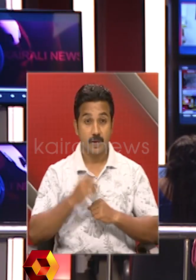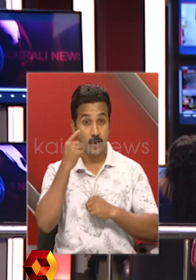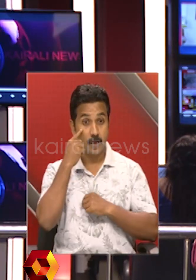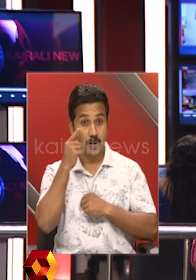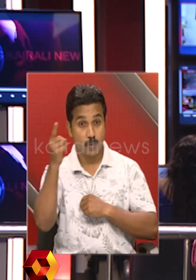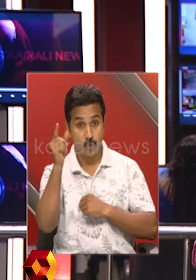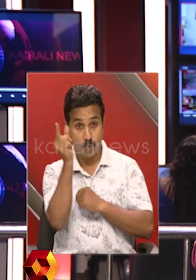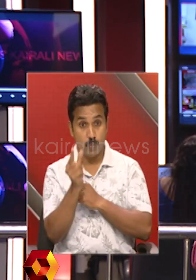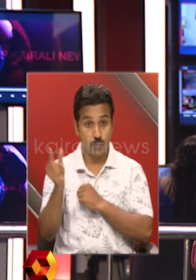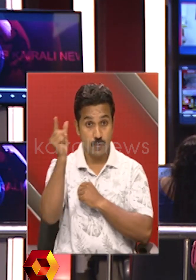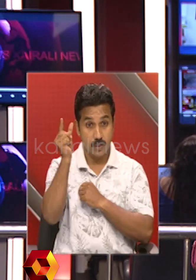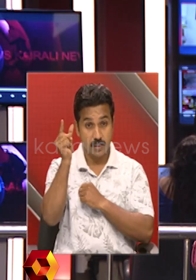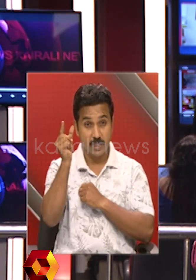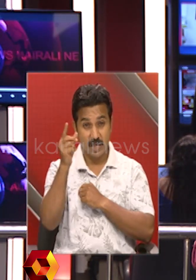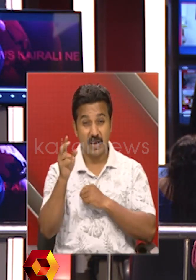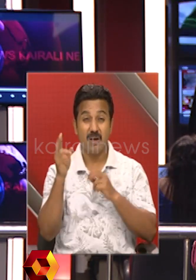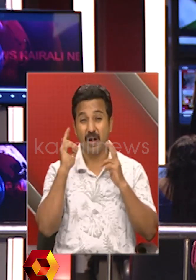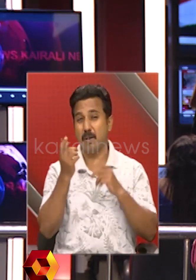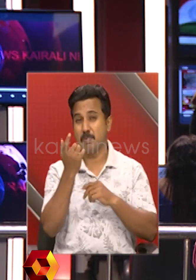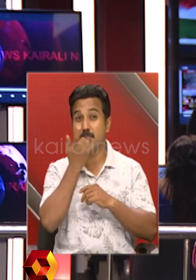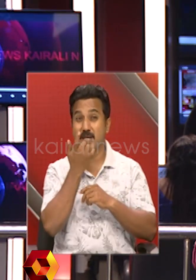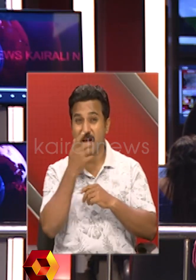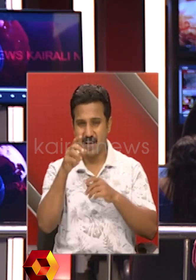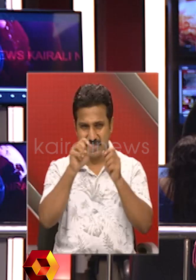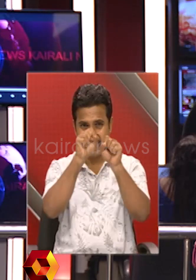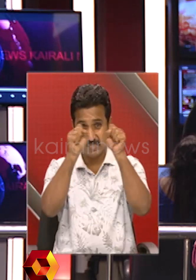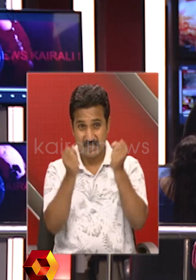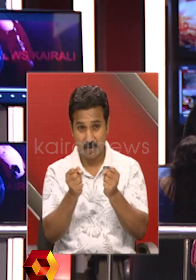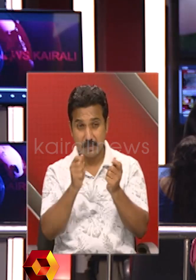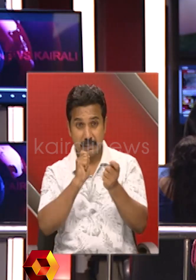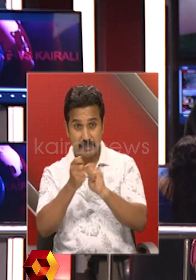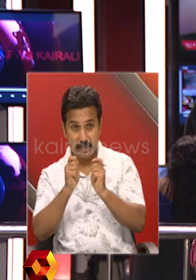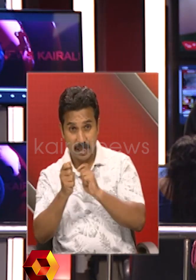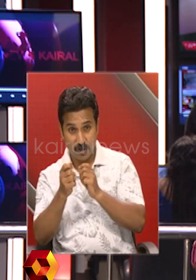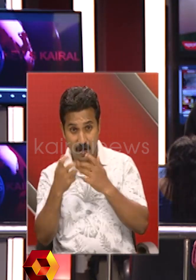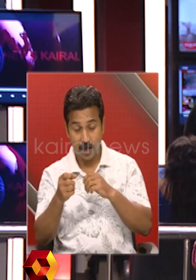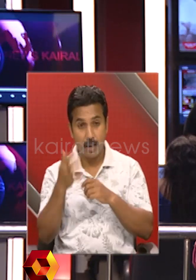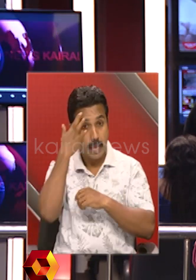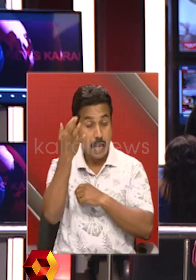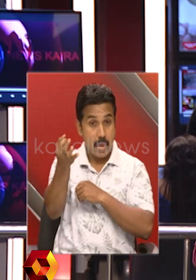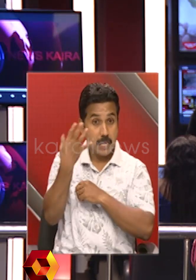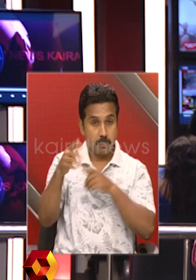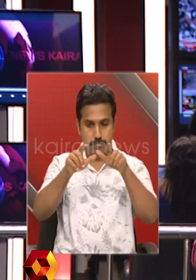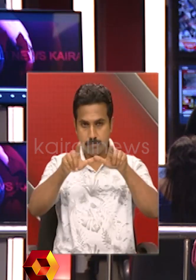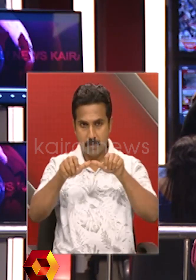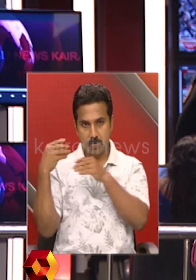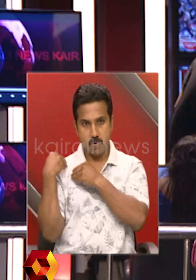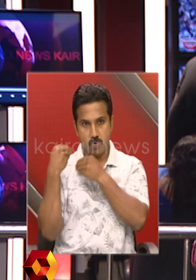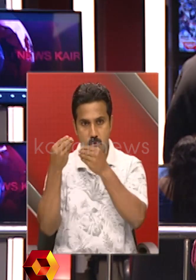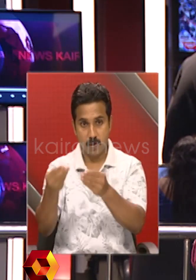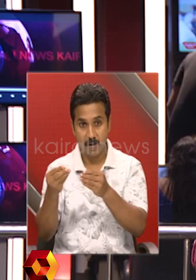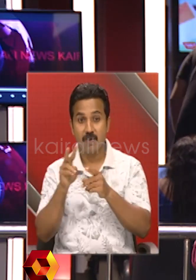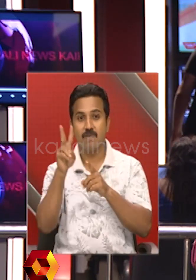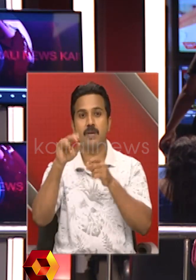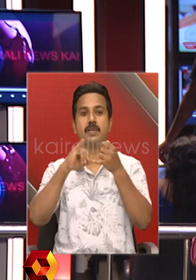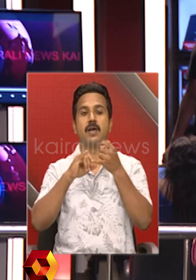കണ്ണൂർ സർവകലാശാലയിലെ വിവാദ സിലബസ് പരിശോധിക്കുന്നതിനും പരിഷ്കാരങ്ങൾ നിർദ്ദേശിക്കുന്നതിനുമായി വിദഗ്ധ സമിതിയെ നിയോഗിച്ചതായി വൈസ് ചാൻസലർ ഡോക്ടർ ഗോപിനാഥ്